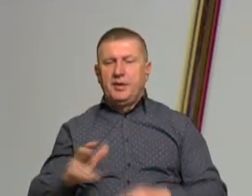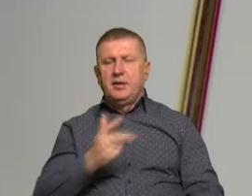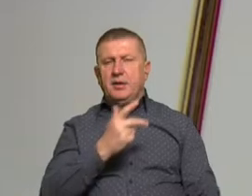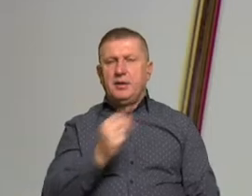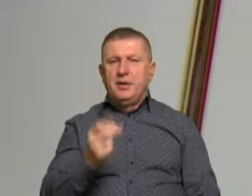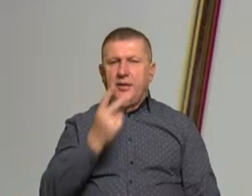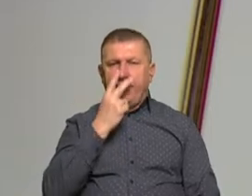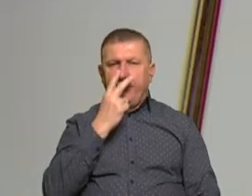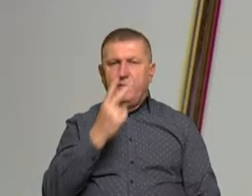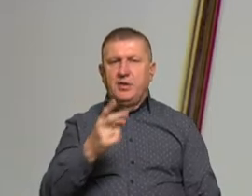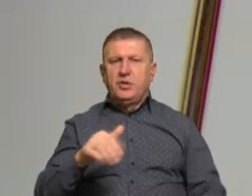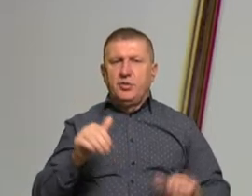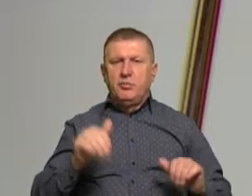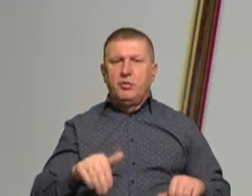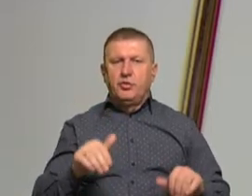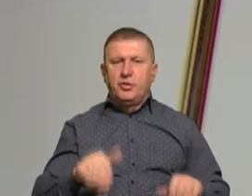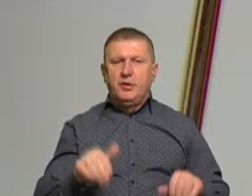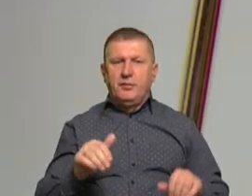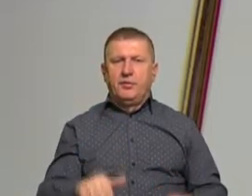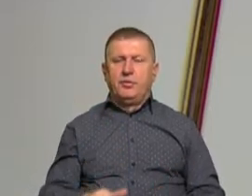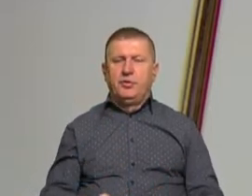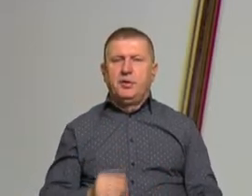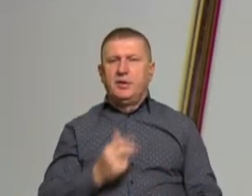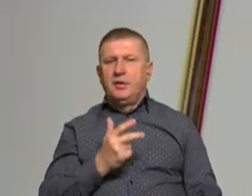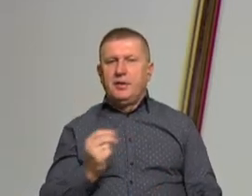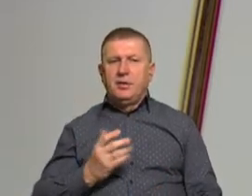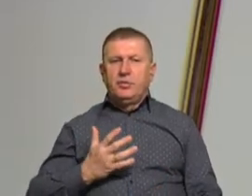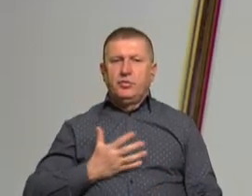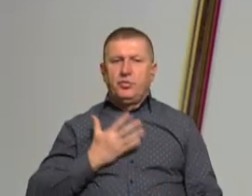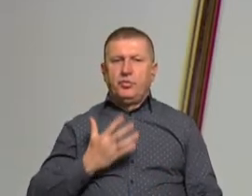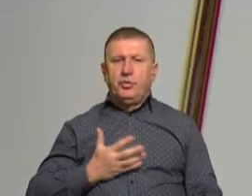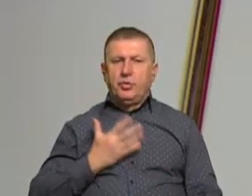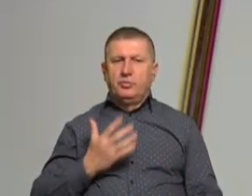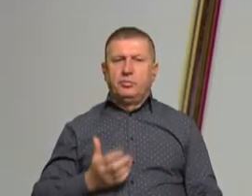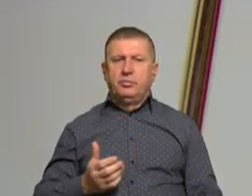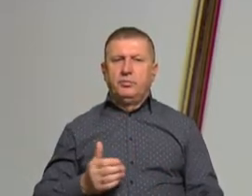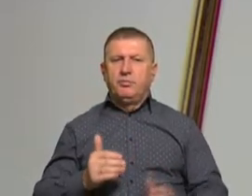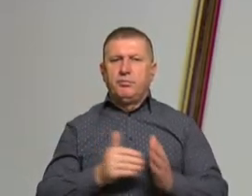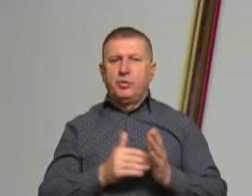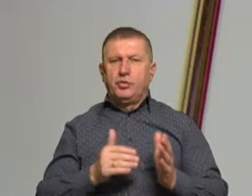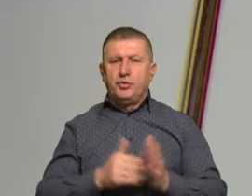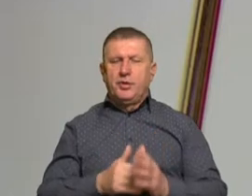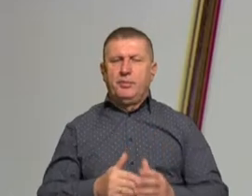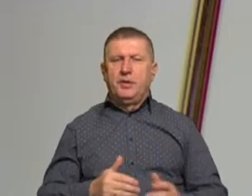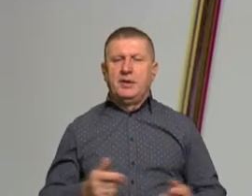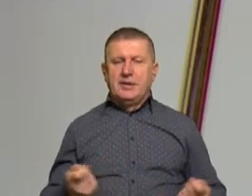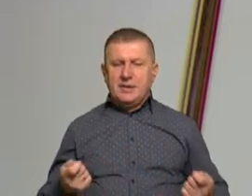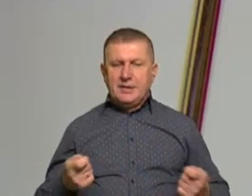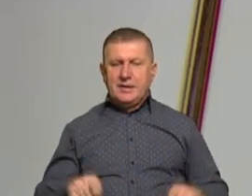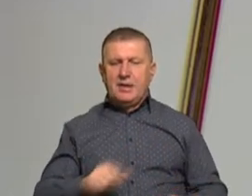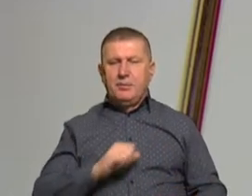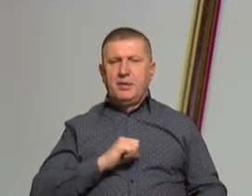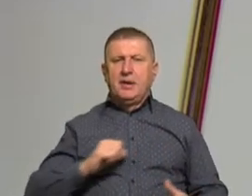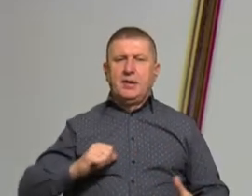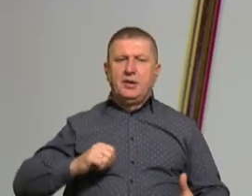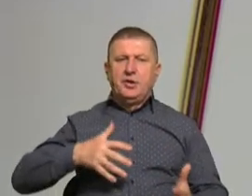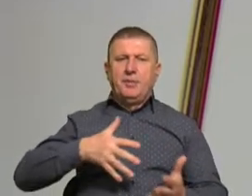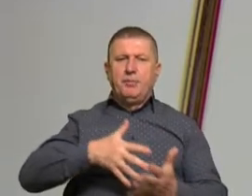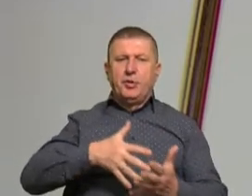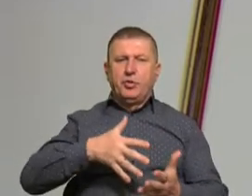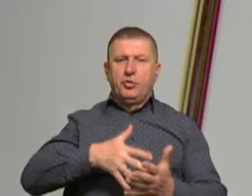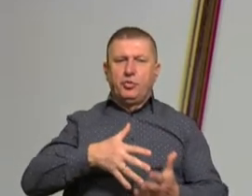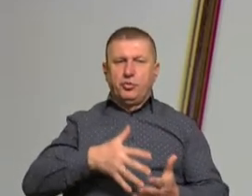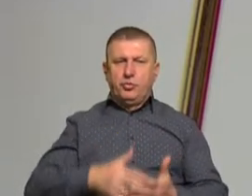sensu, ponieważ nie czują sprawczości. Wiele konsultacji zamyka się protokołem, z których nic nie wynika,